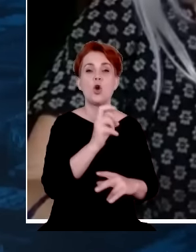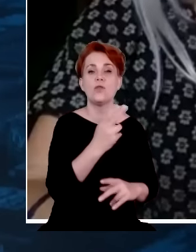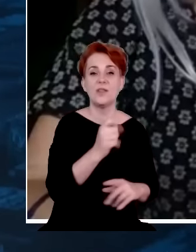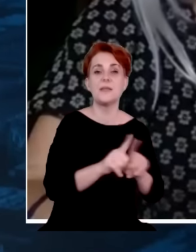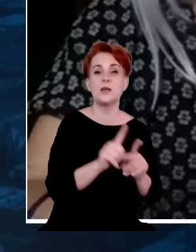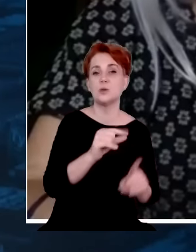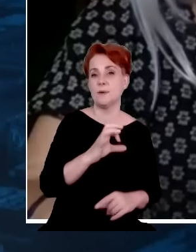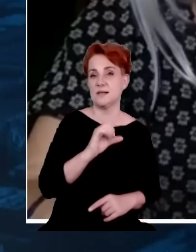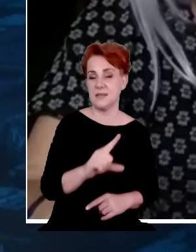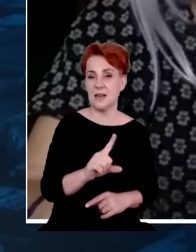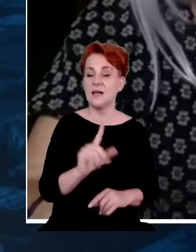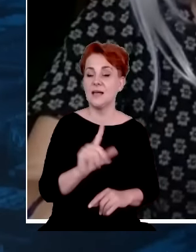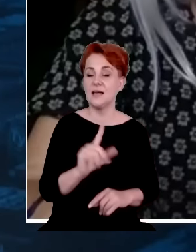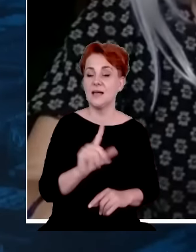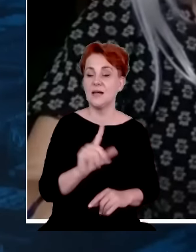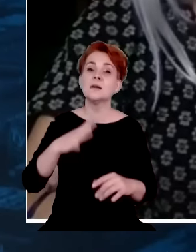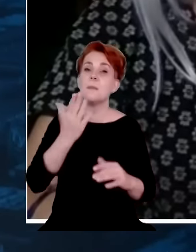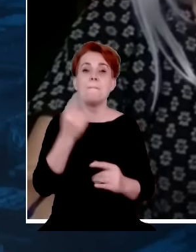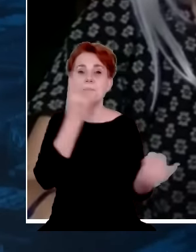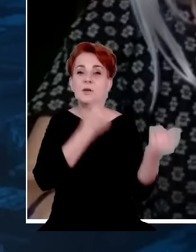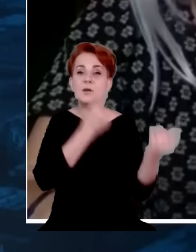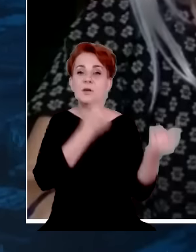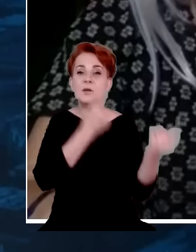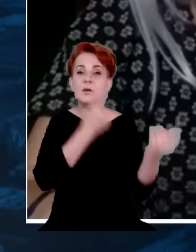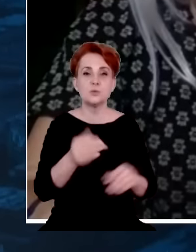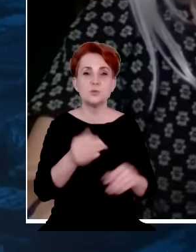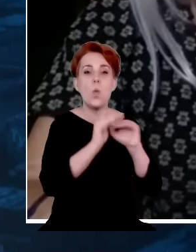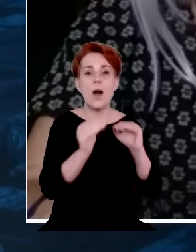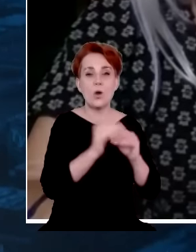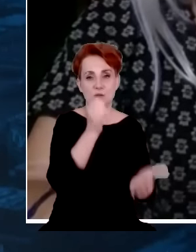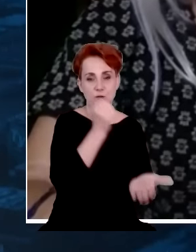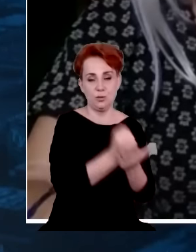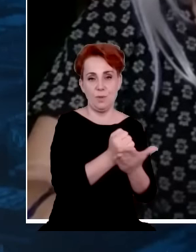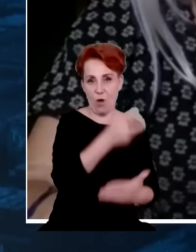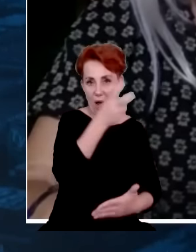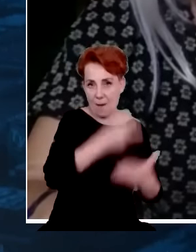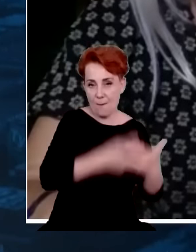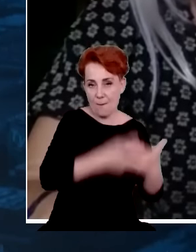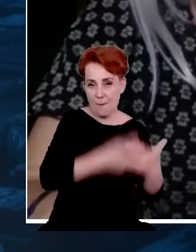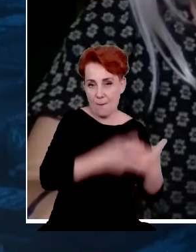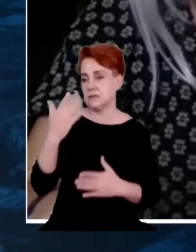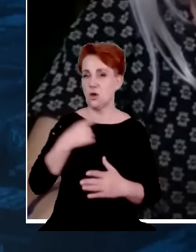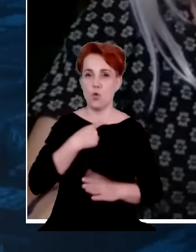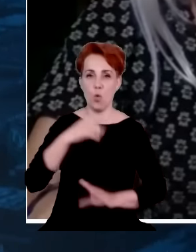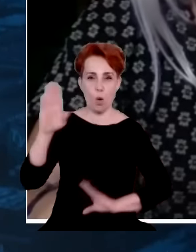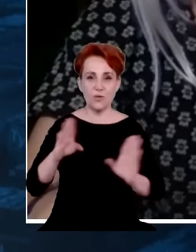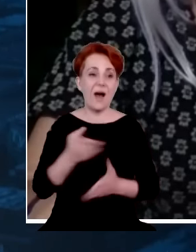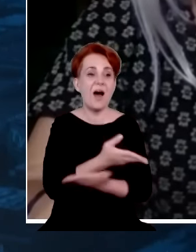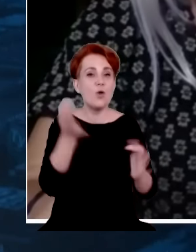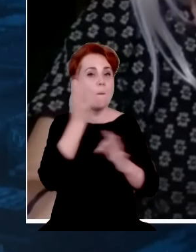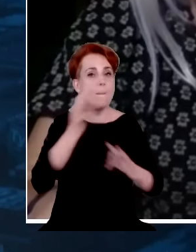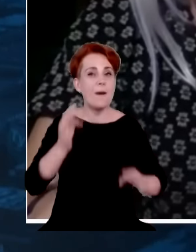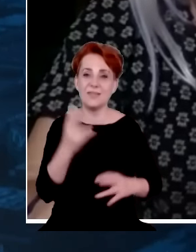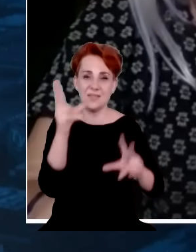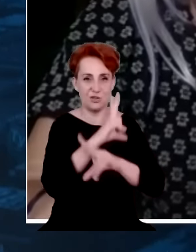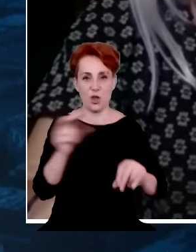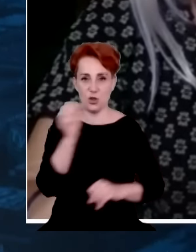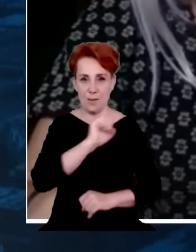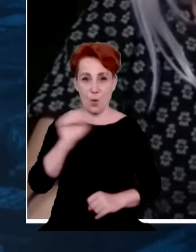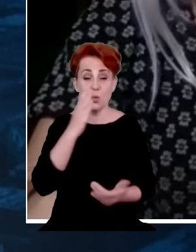do kwestii liberalizacji aborcji to pokazaliśmy w ostatnim głosowaniu A to państwo nie szanujecie demokracji bo już po raz